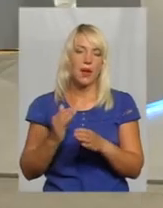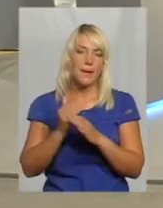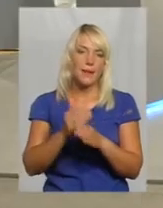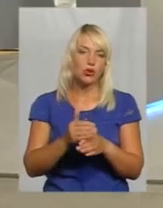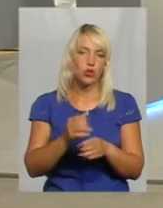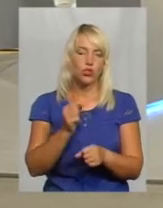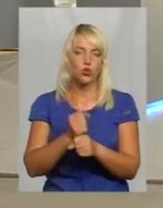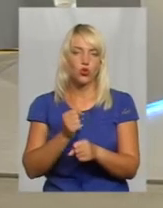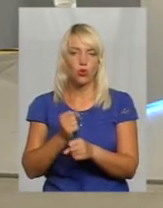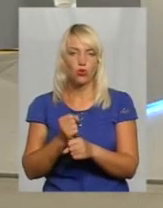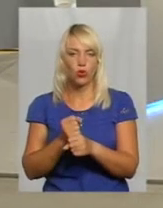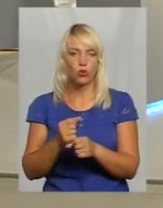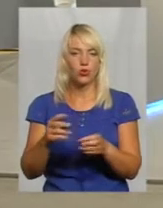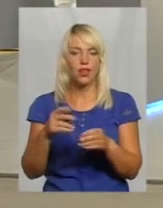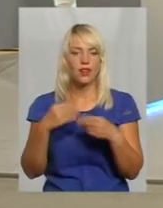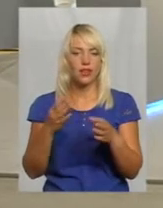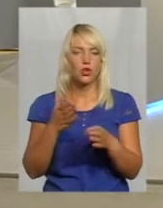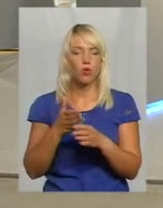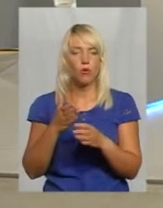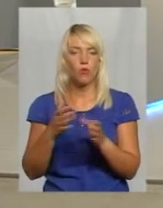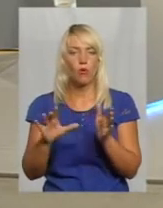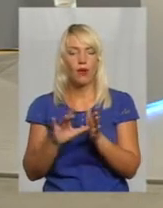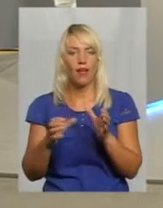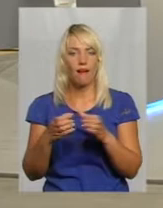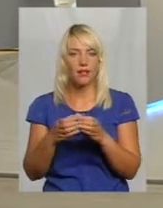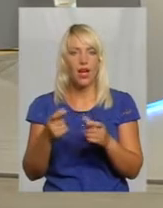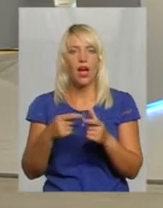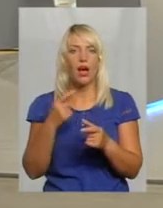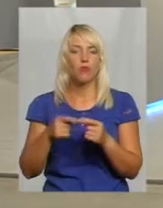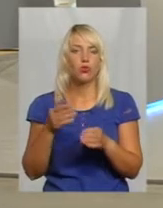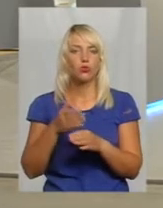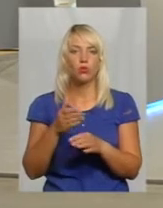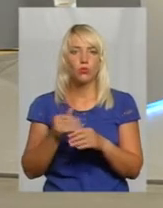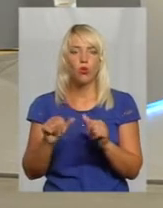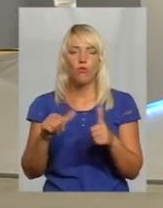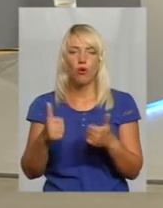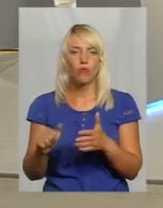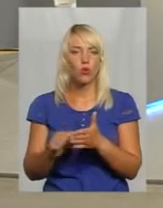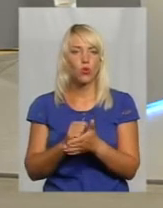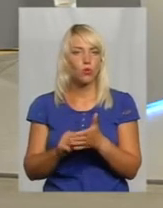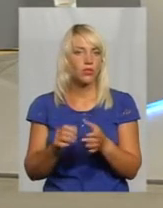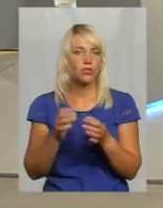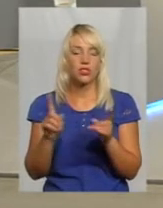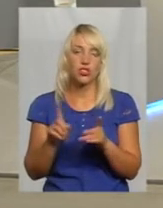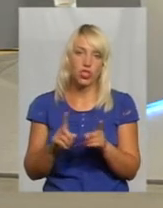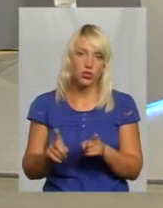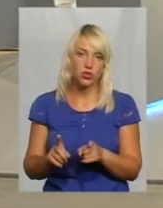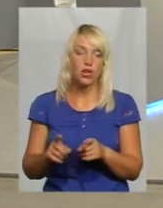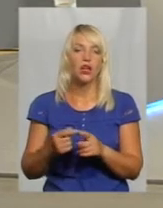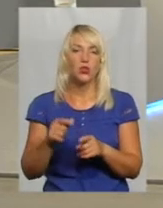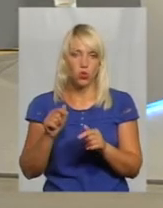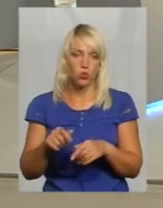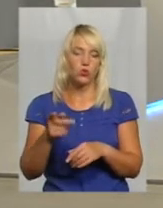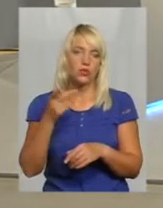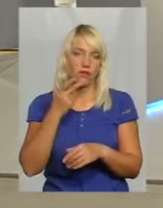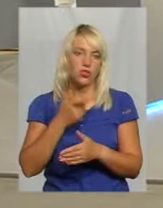роботу, допомогу надати бригаді, допомогу в якомусь оформленні документації, ще щось, то тут завжди